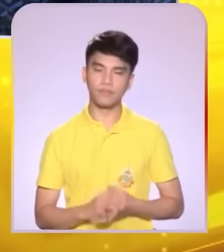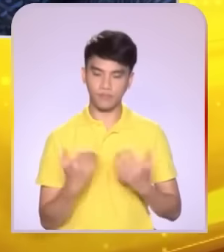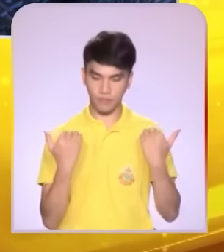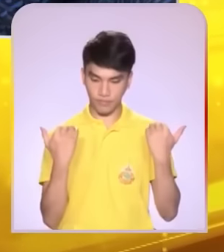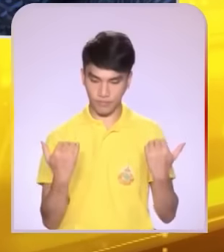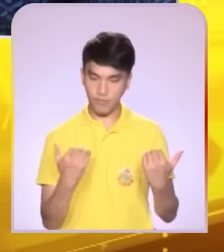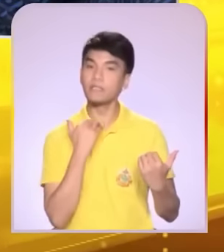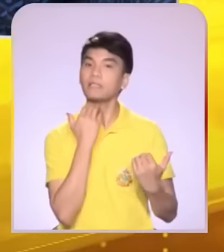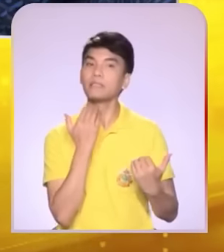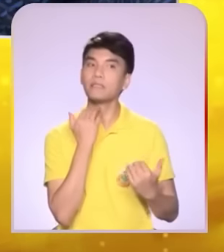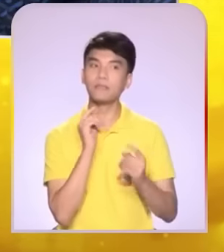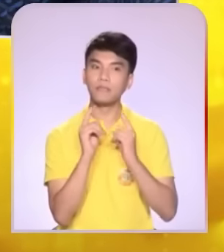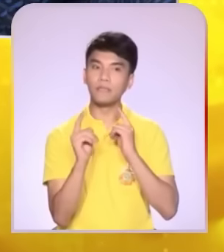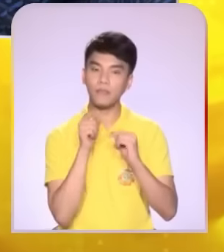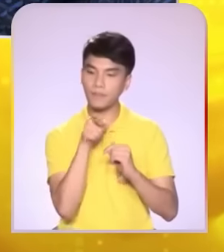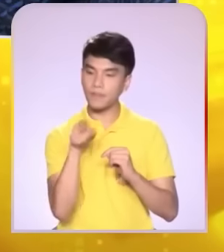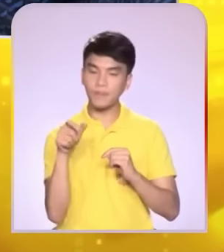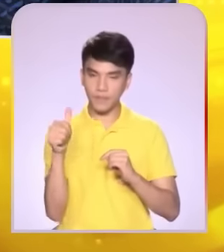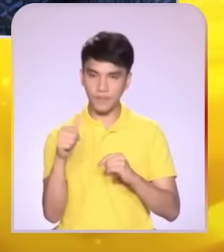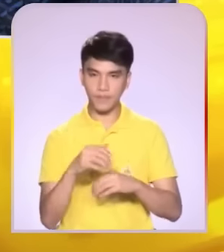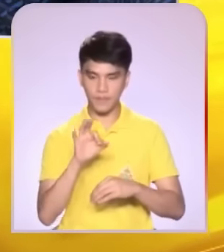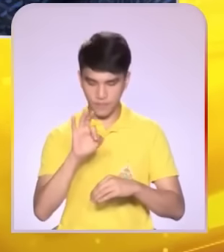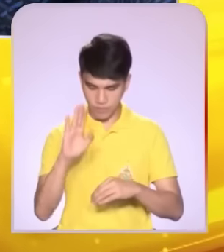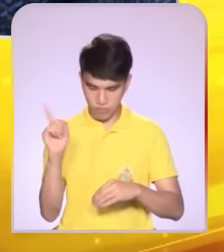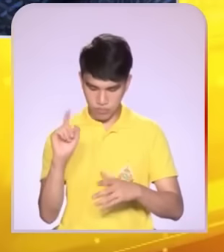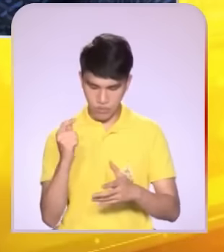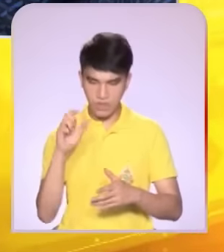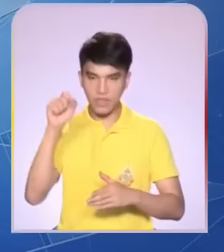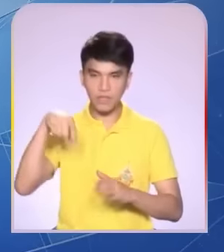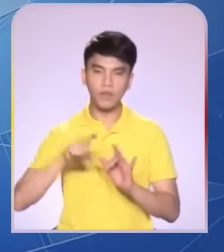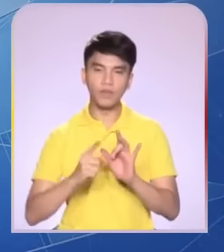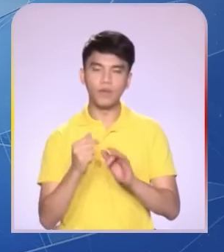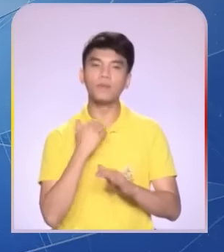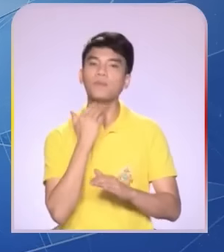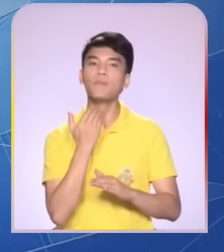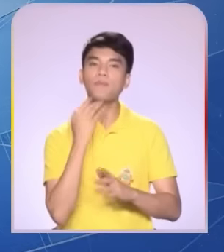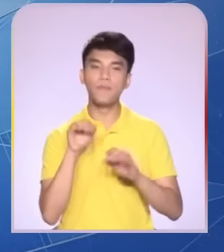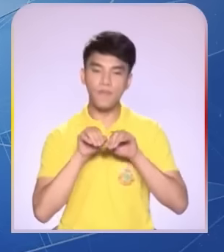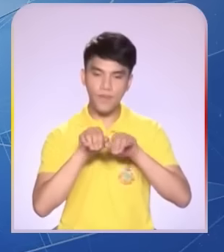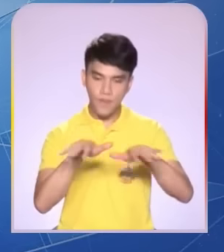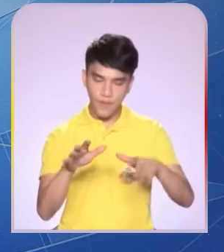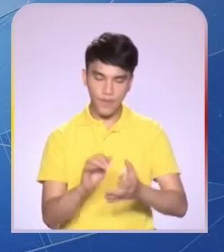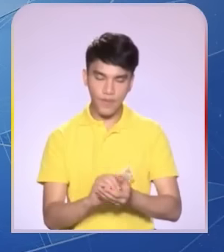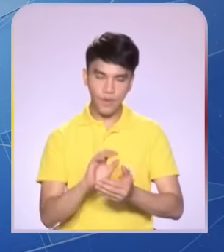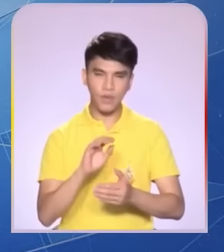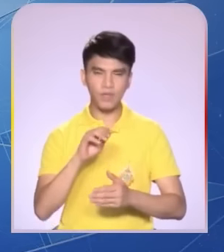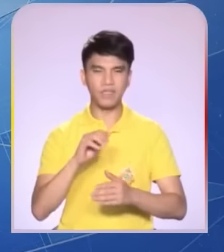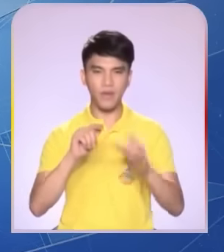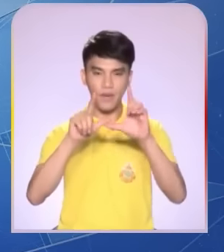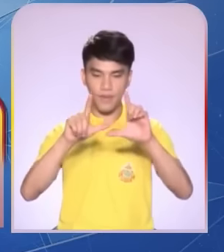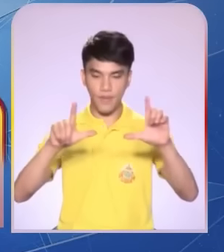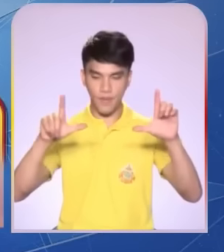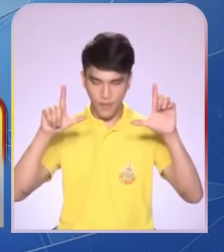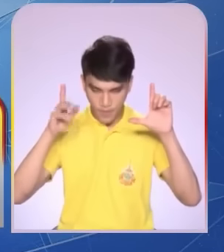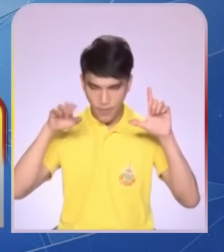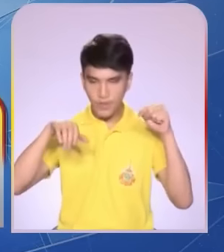นี่ก็เป็นคลิปเสียงที่บอกว่าดีดนิ้วได้เลยนะครับเพจ Facebook อีซ้อขยี้ข่าวปล่อยคลิปเสียงที่อ้างว่าเป็นเสียงของบอสชื่อดังใน